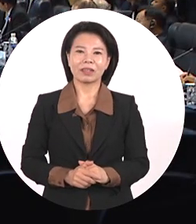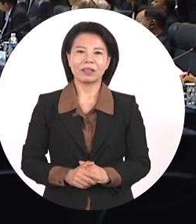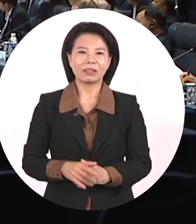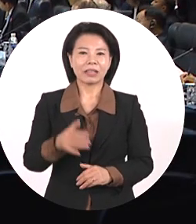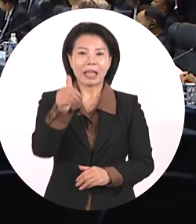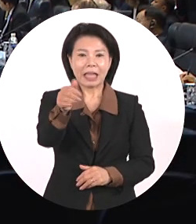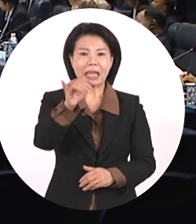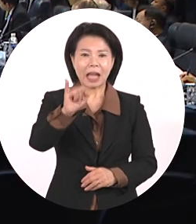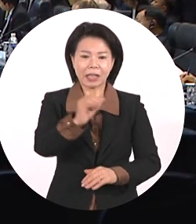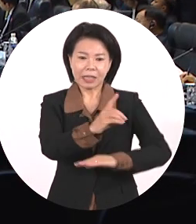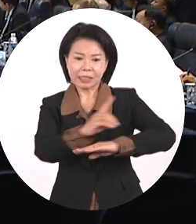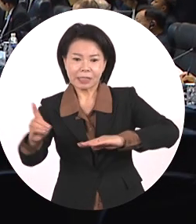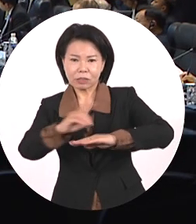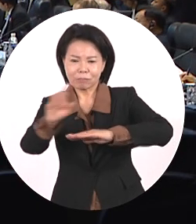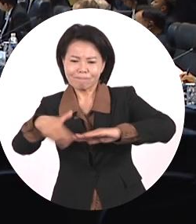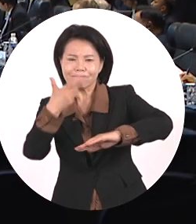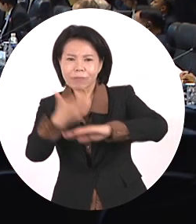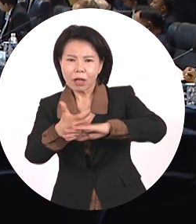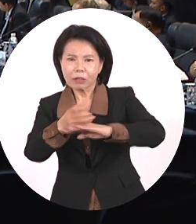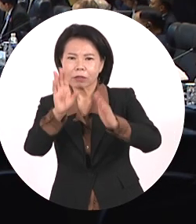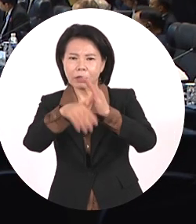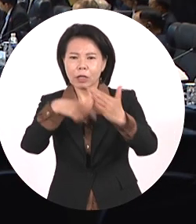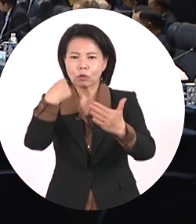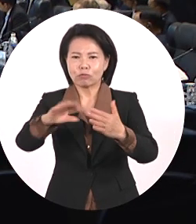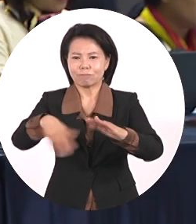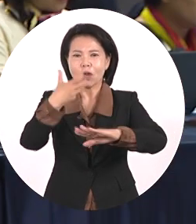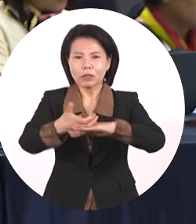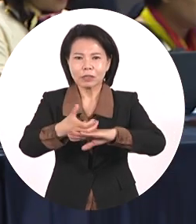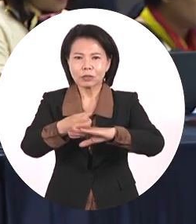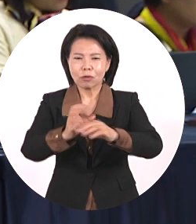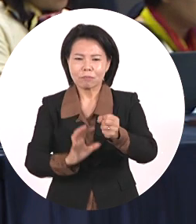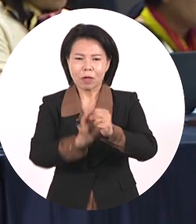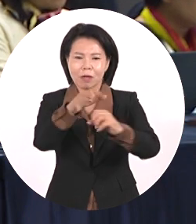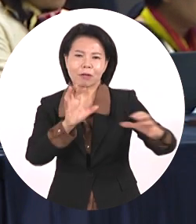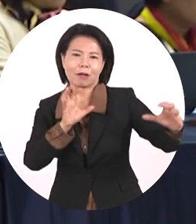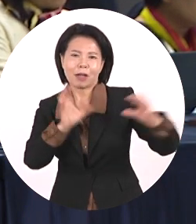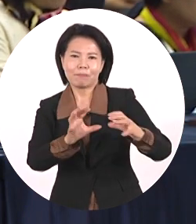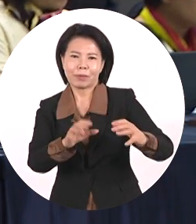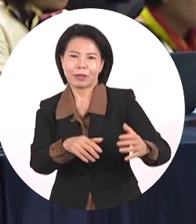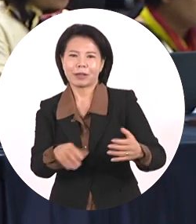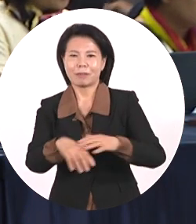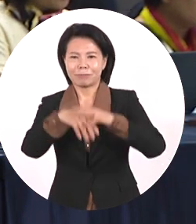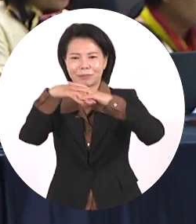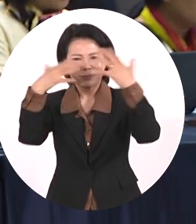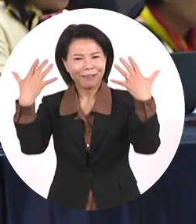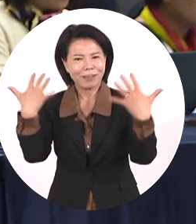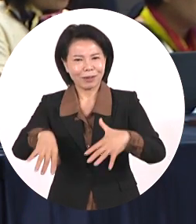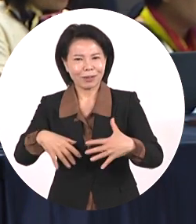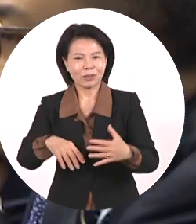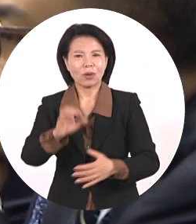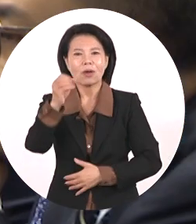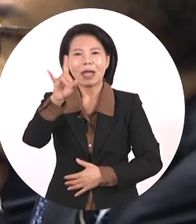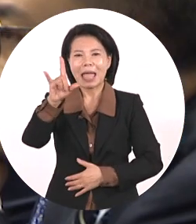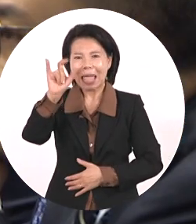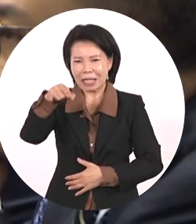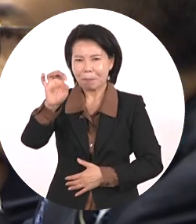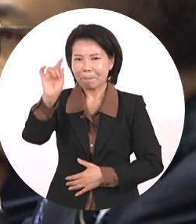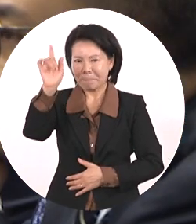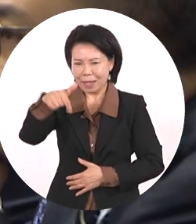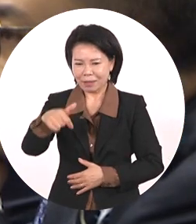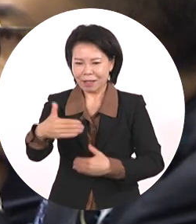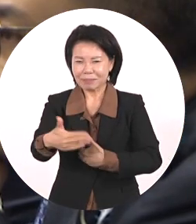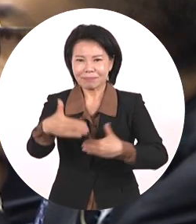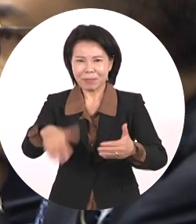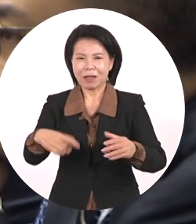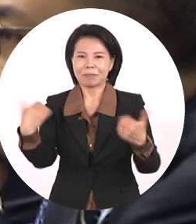제주도는 인공지능과 디지털 대전환 시대의 교육혁신과 글로벌 협력을 주제로 에이펙 교육장관회의